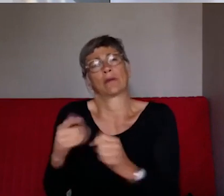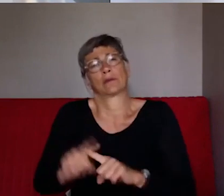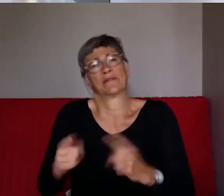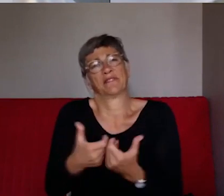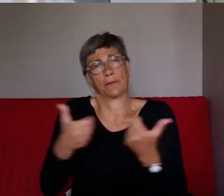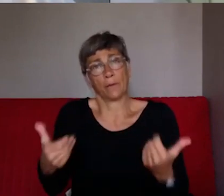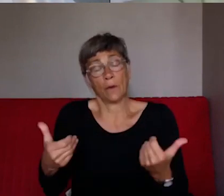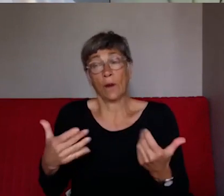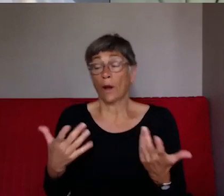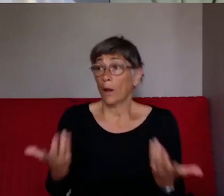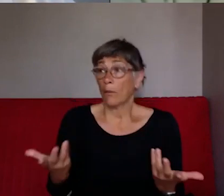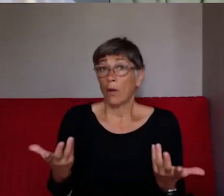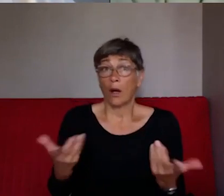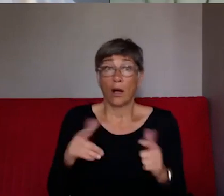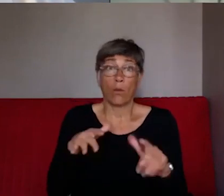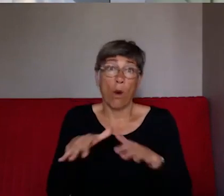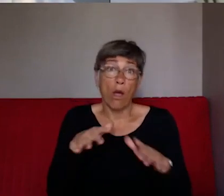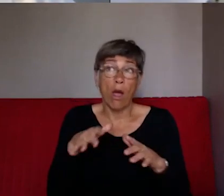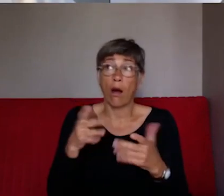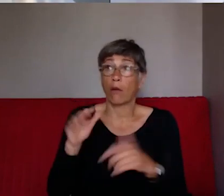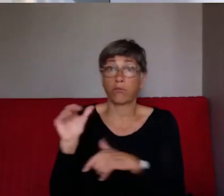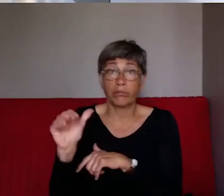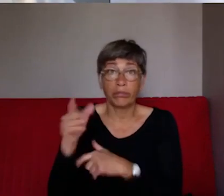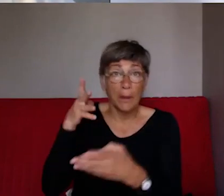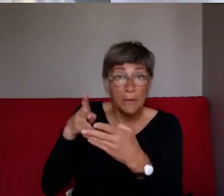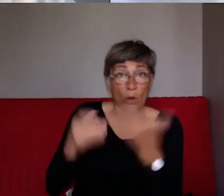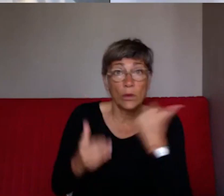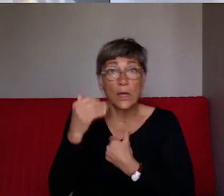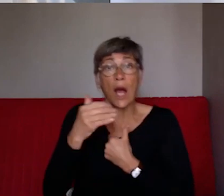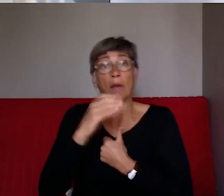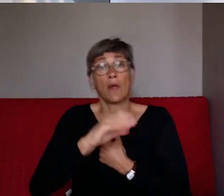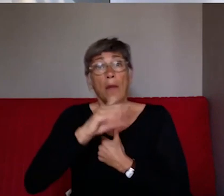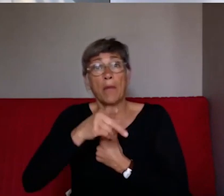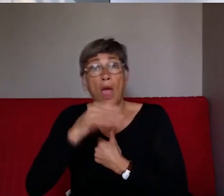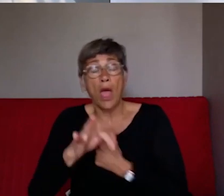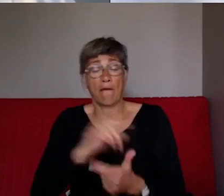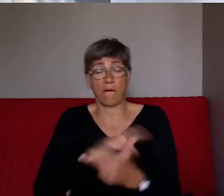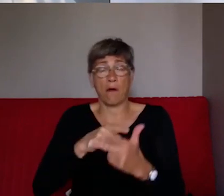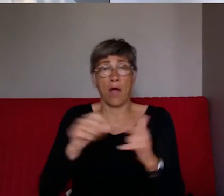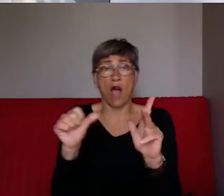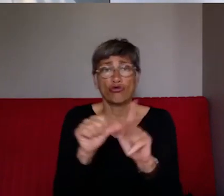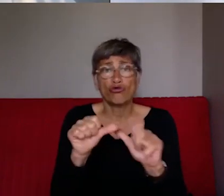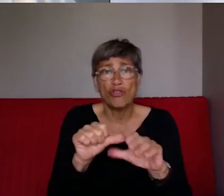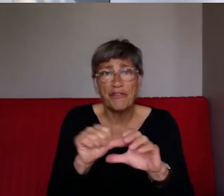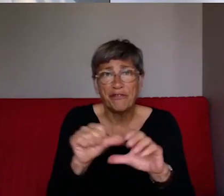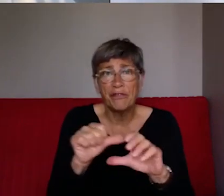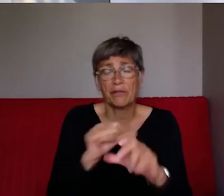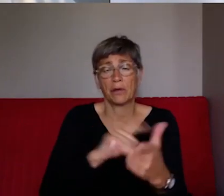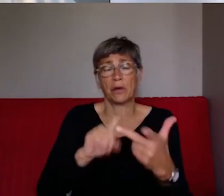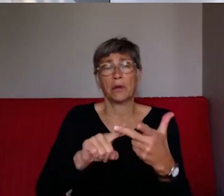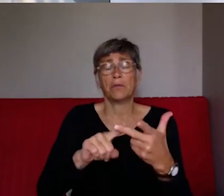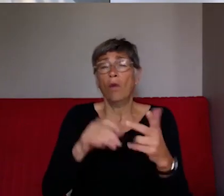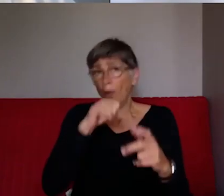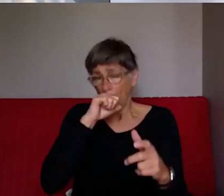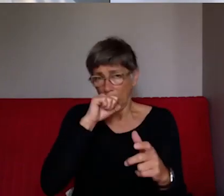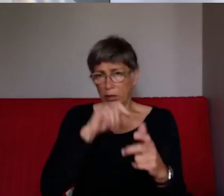Tout ce qu'on met en œuvre au niveau moyen, donc mission handicap, CPF, AGFIP, un certain nombre